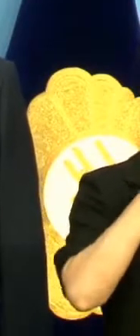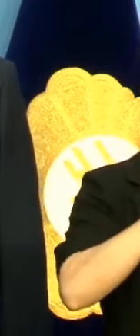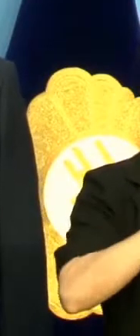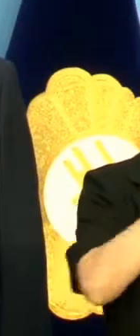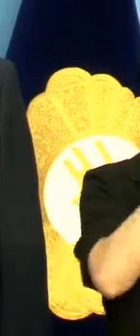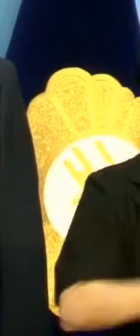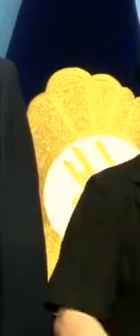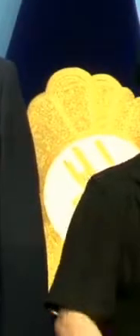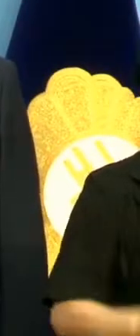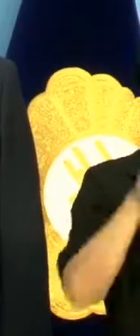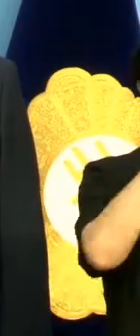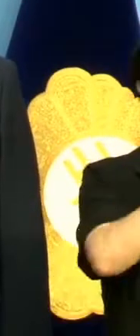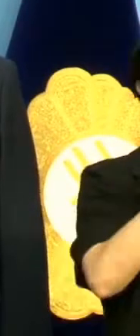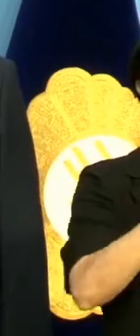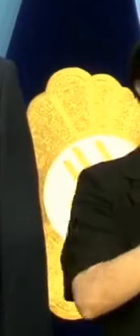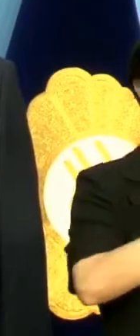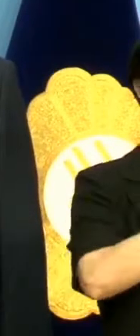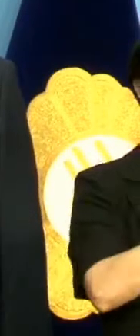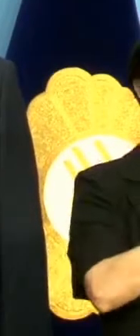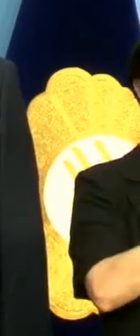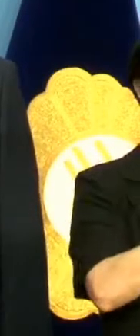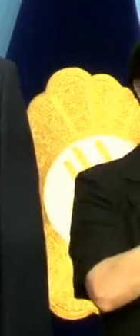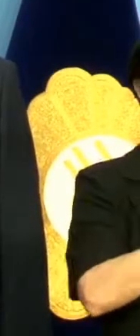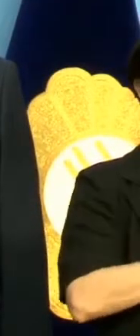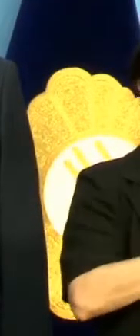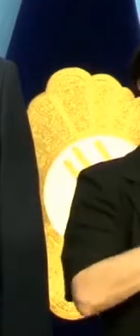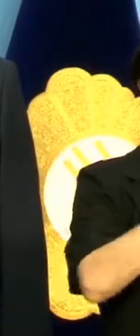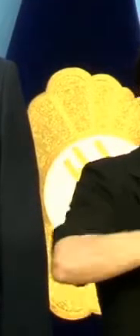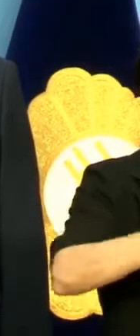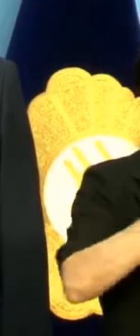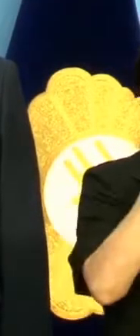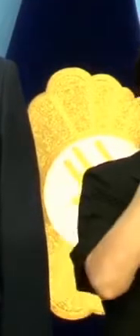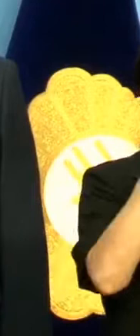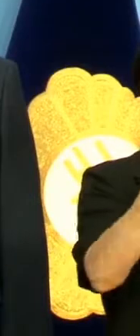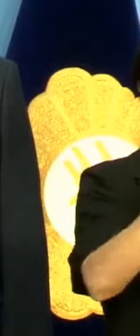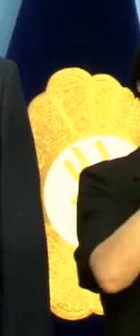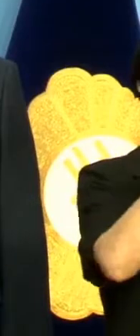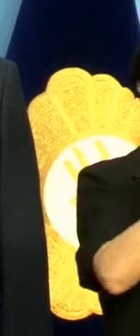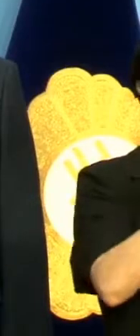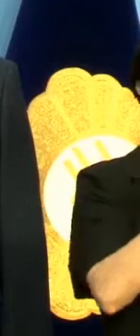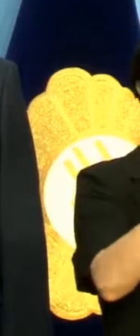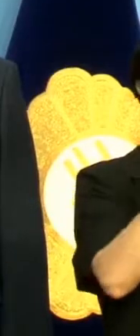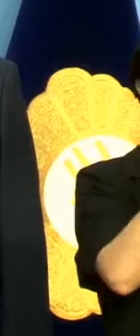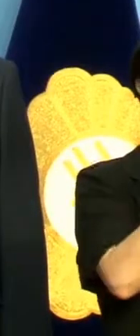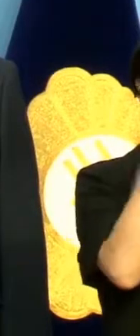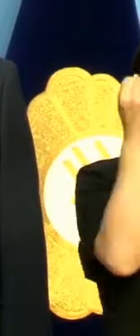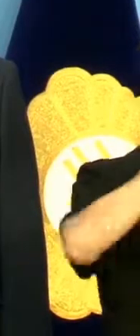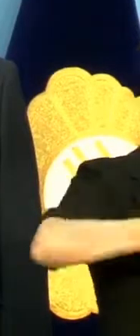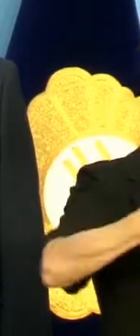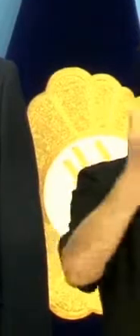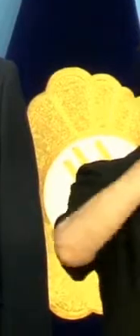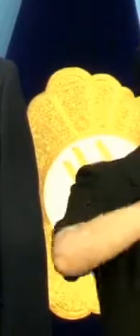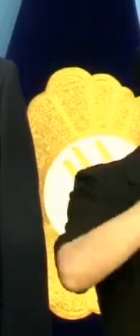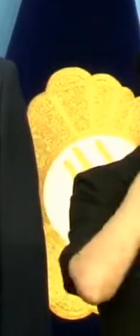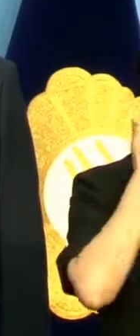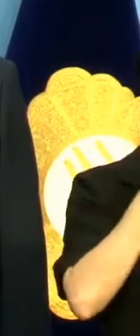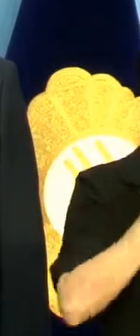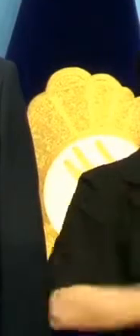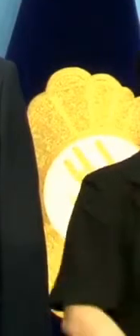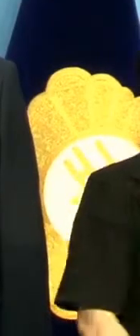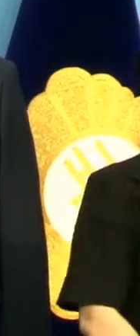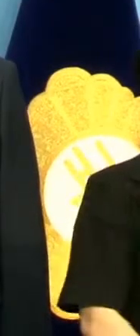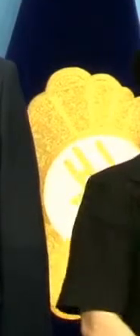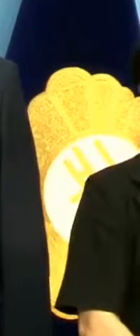일상 한국 주식으로 인수 대금 지급 안 부분은 자본시장법 위반 에 해당할 소지가 있다고 판단하고